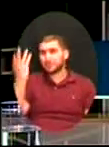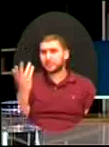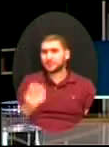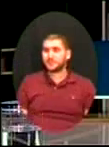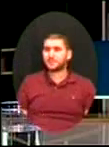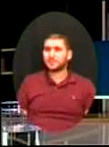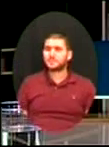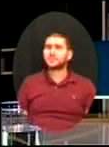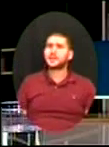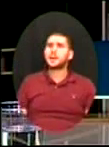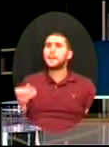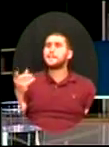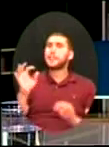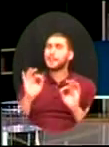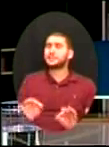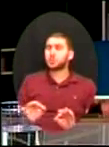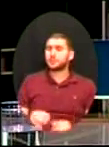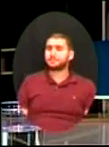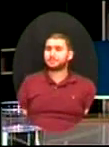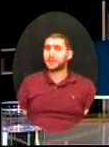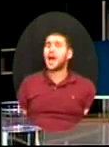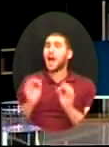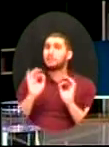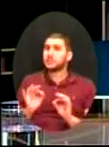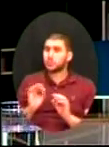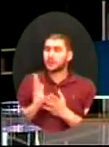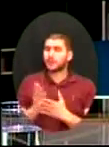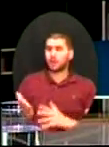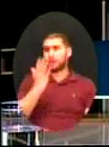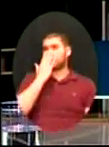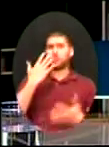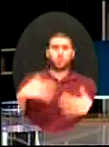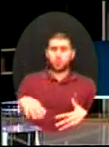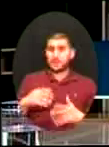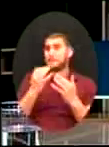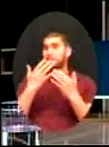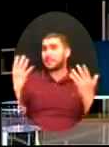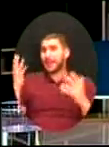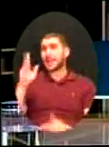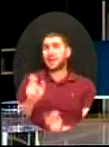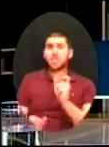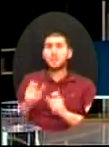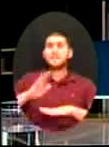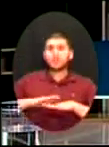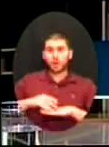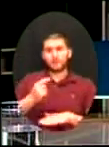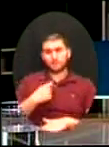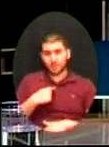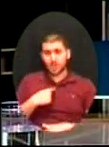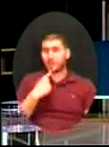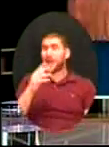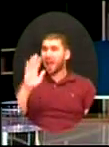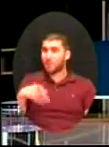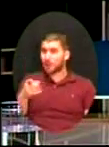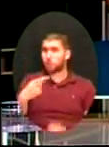כן? כי הוא מוכר. זה בית ספר שתיאם. המציאות טפחה על פנינו. ומסתבר שגם אנשי מקצוע, ואני חולק, גם